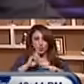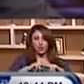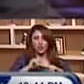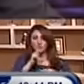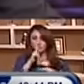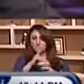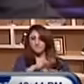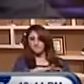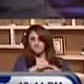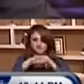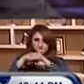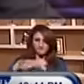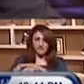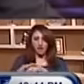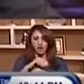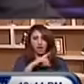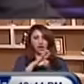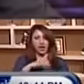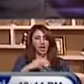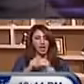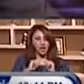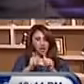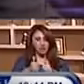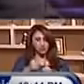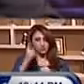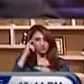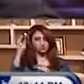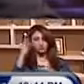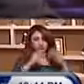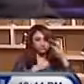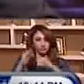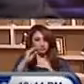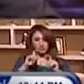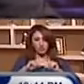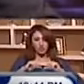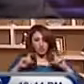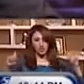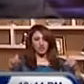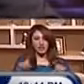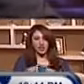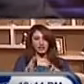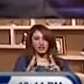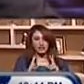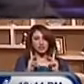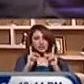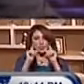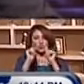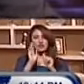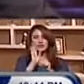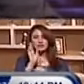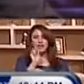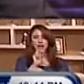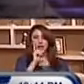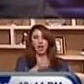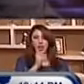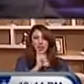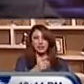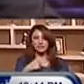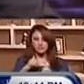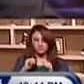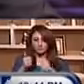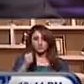سيد المستشار قال لي طب تحب تنضم للجنه الاستراتيجيه اللي بتحط الاستراتيجيه بتاعه تطوير التعليم؟ قلت له ما عنديش مانع. فبدات